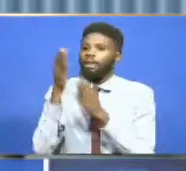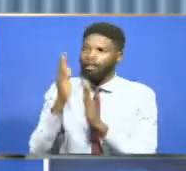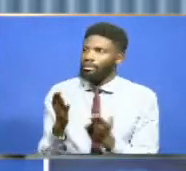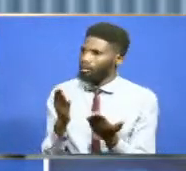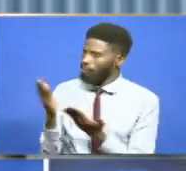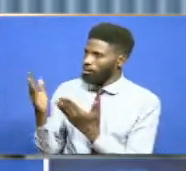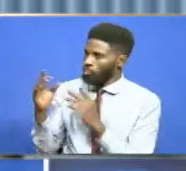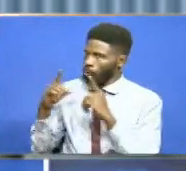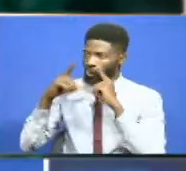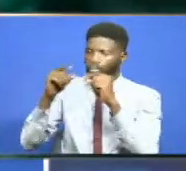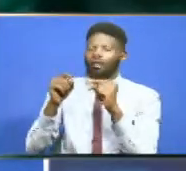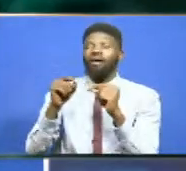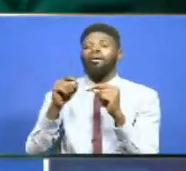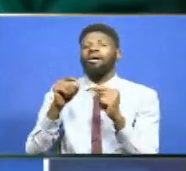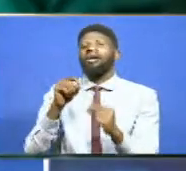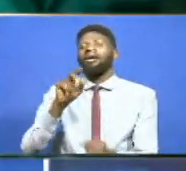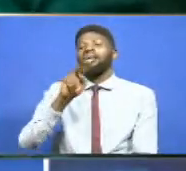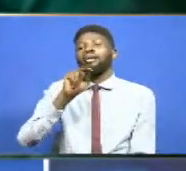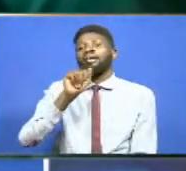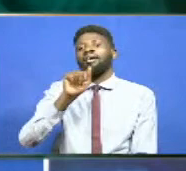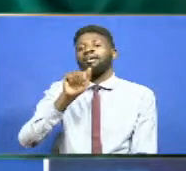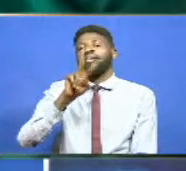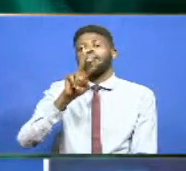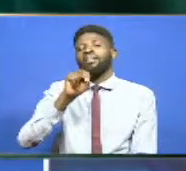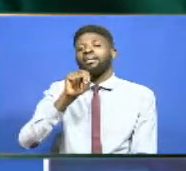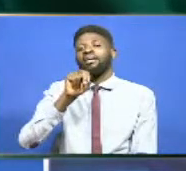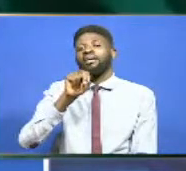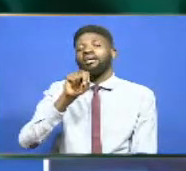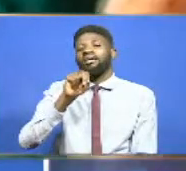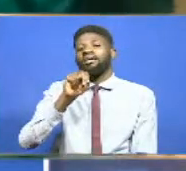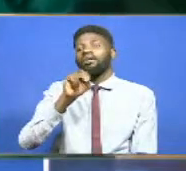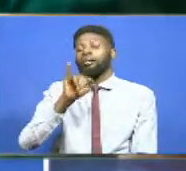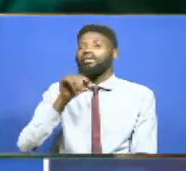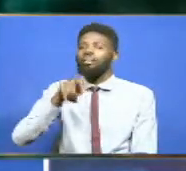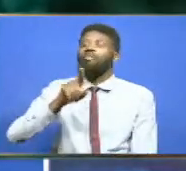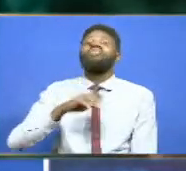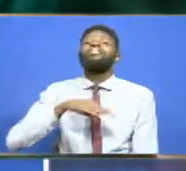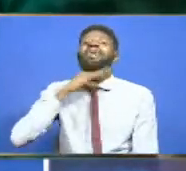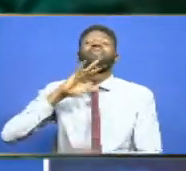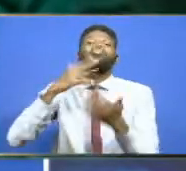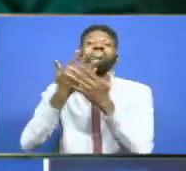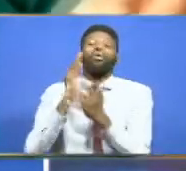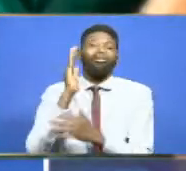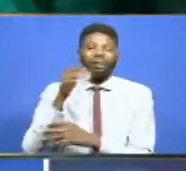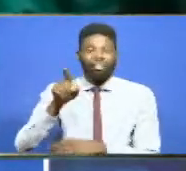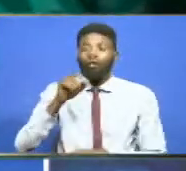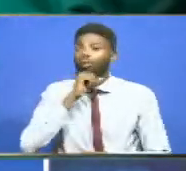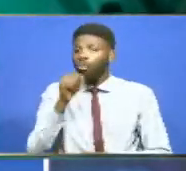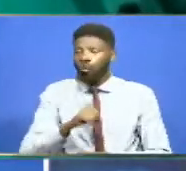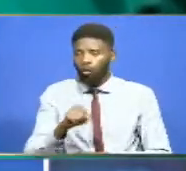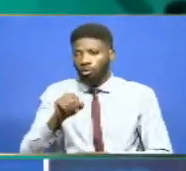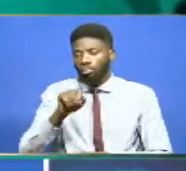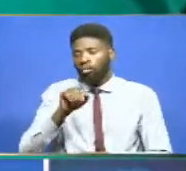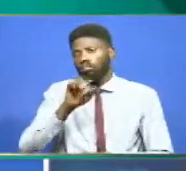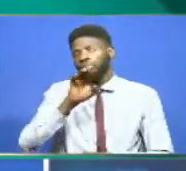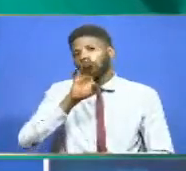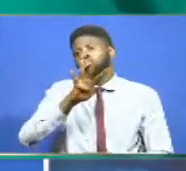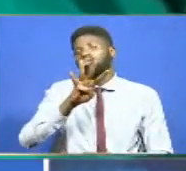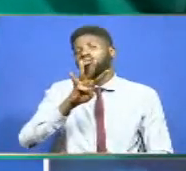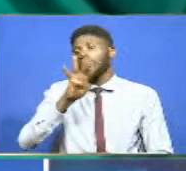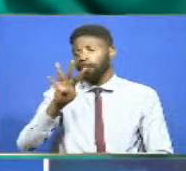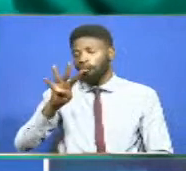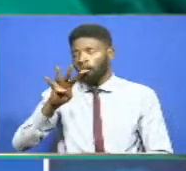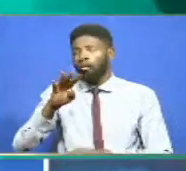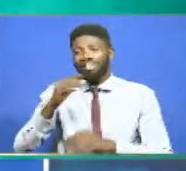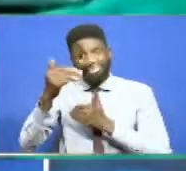Alexei Navalny atakufia gerezani. Mwanaharakati huyo mwenye umri wa miaka 44 nusura aagi dunia mwezi Agosti